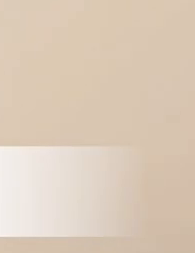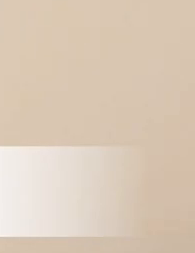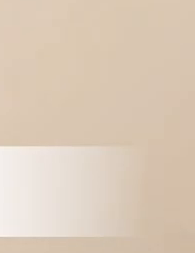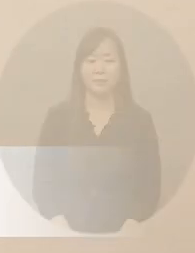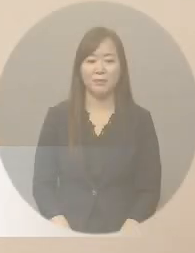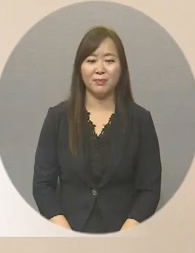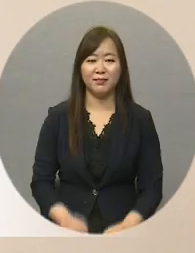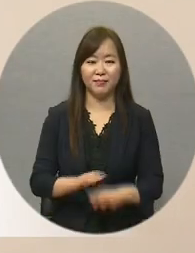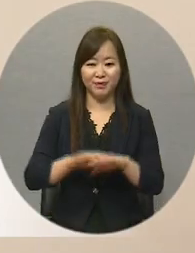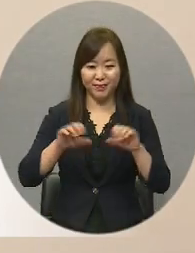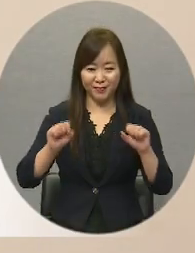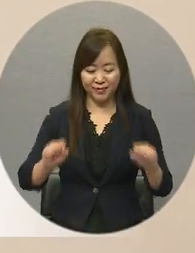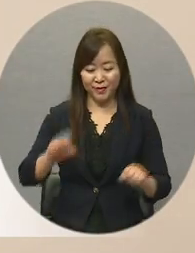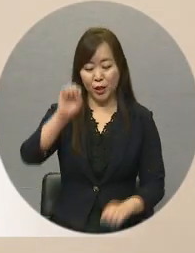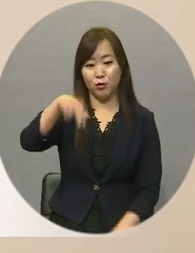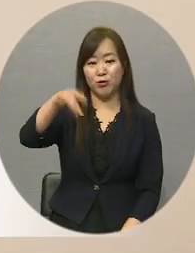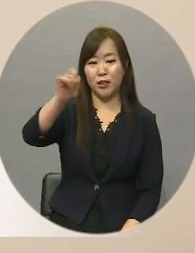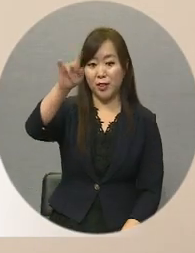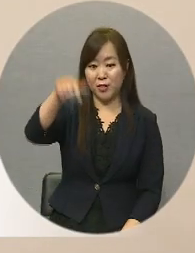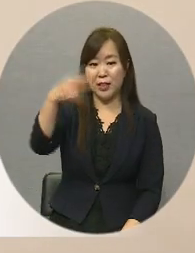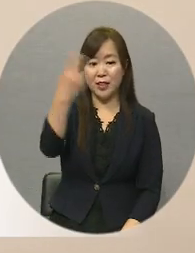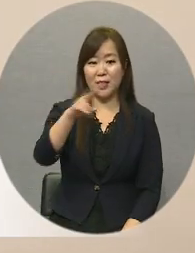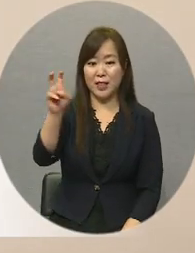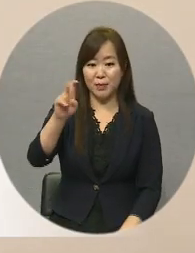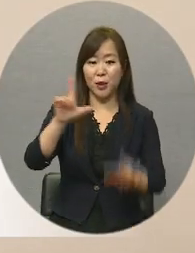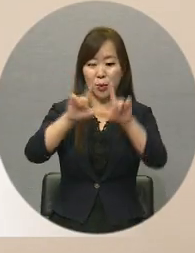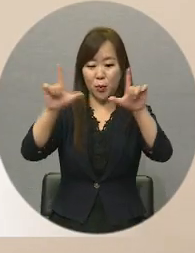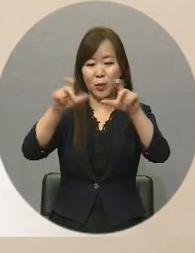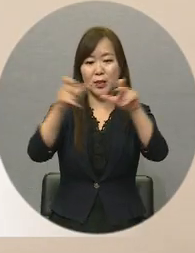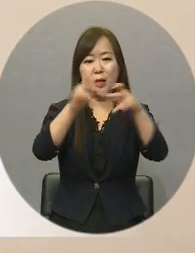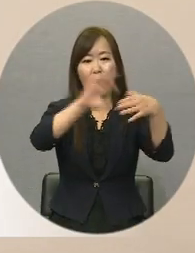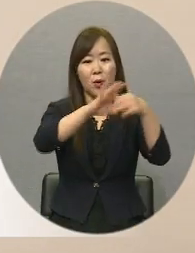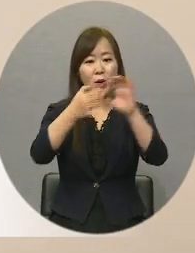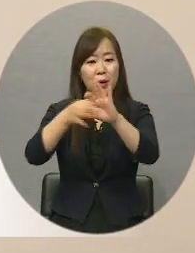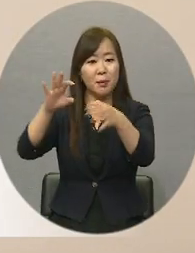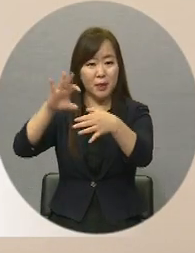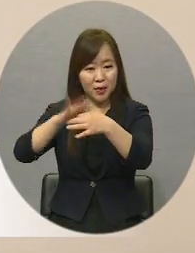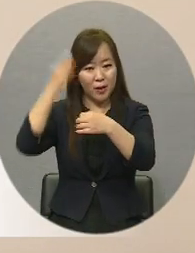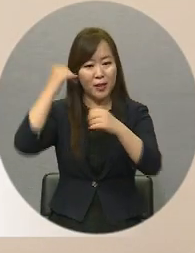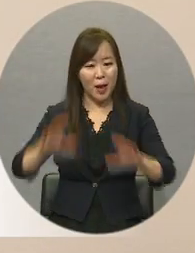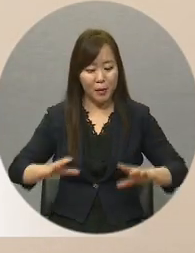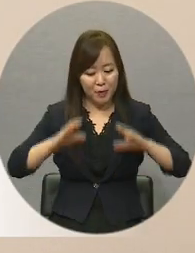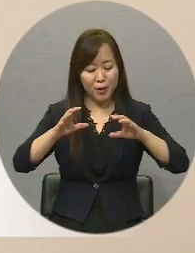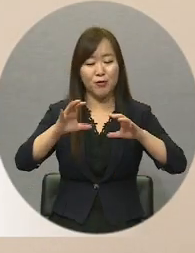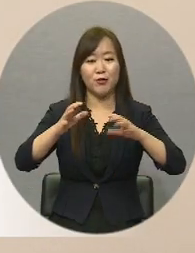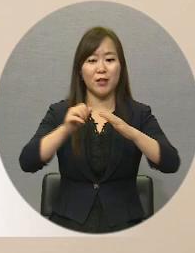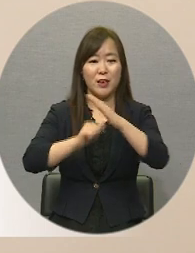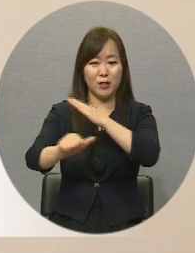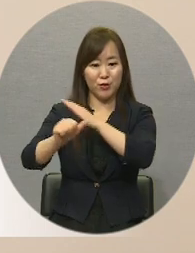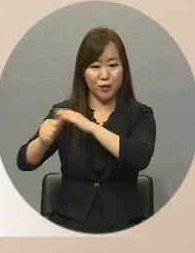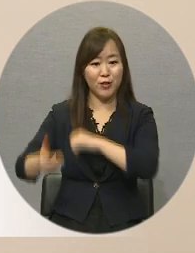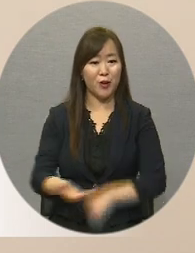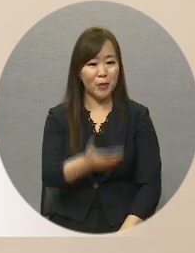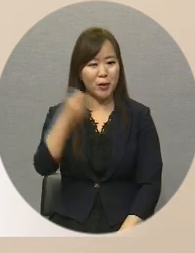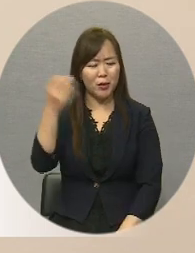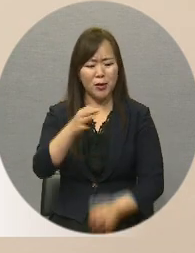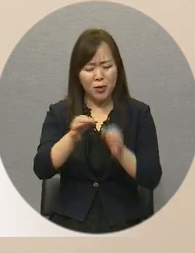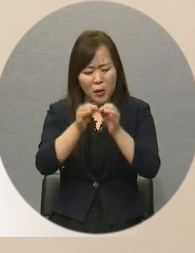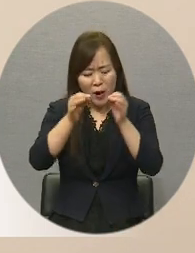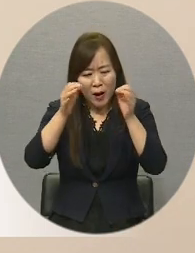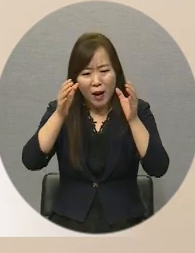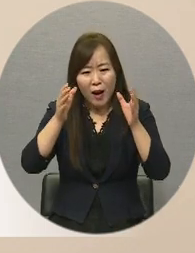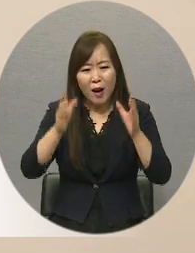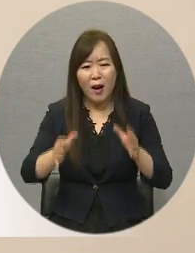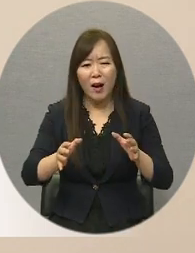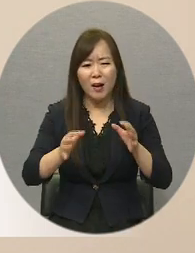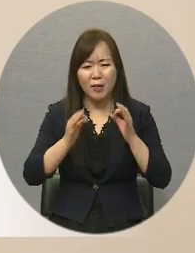네, 안녕하세요. 조승입니다. 2020 도쿄 패럴림픽에서 우리 대한민국 국가대표팀 선수 여러분들 그동안 땀